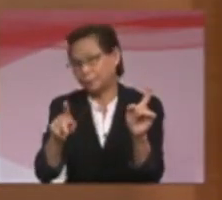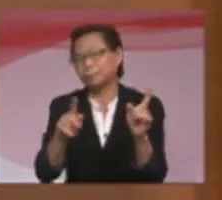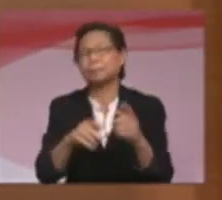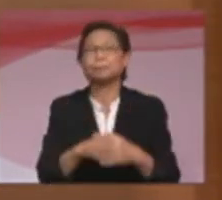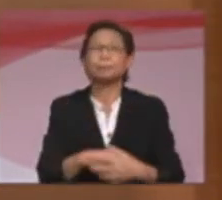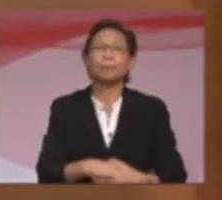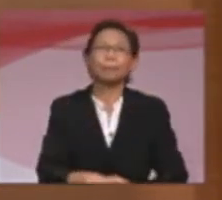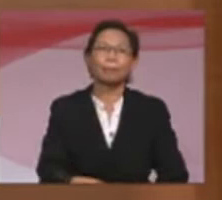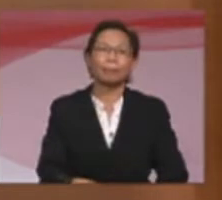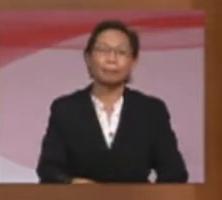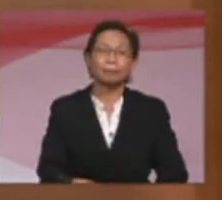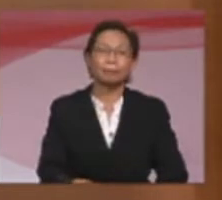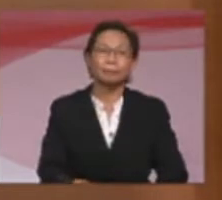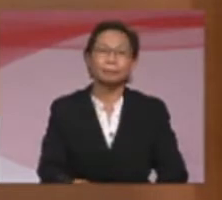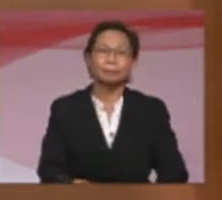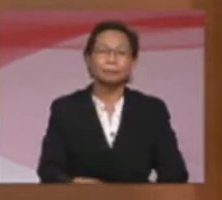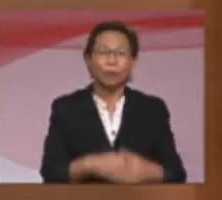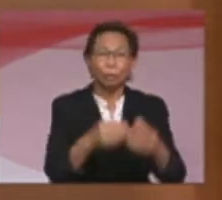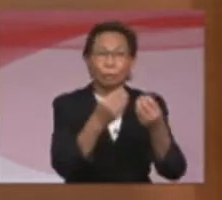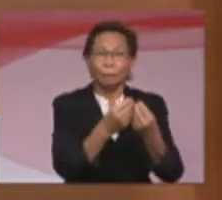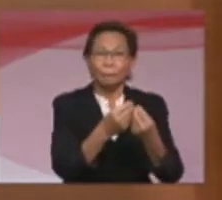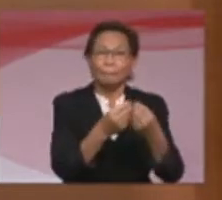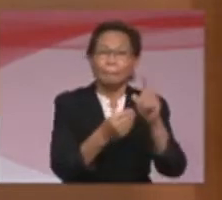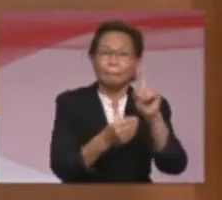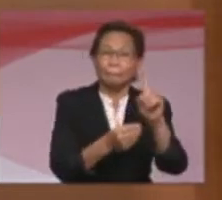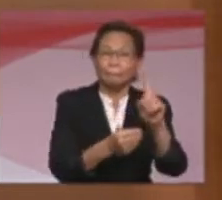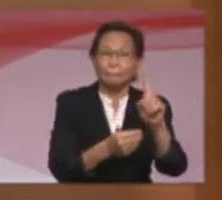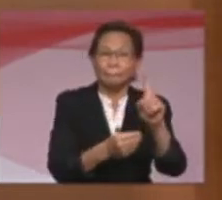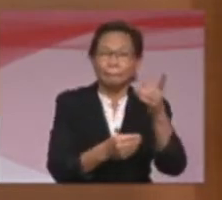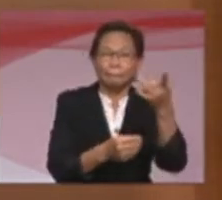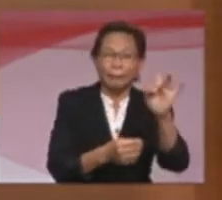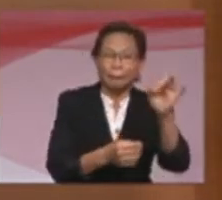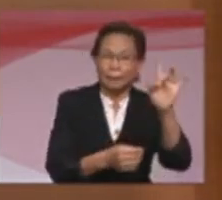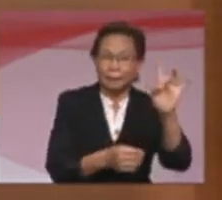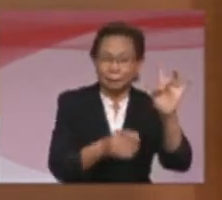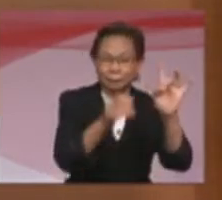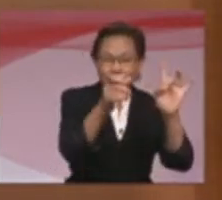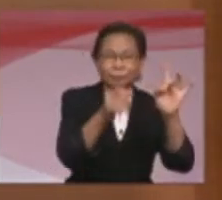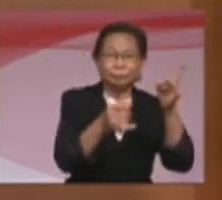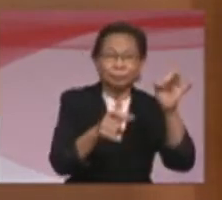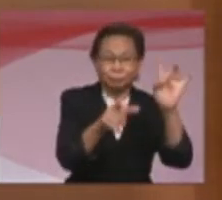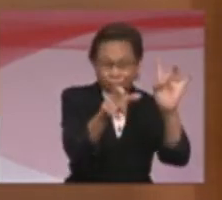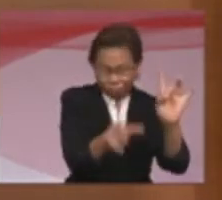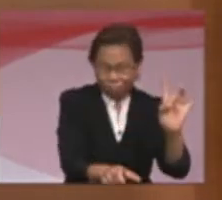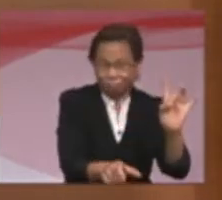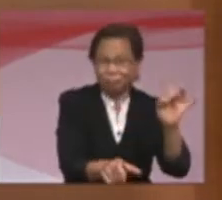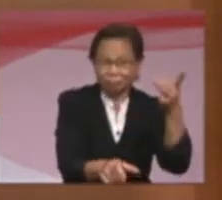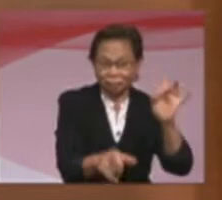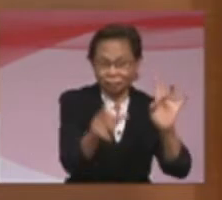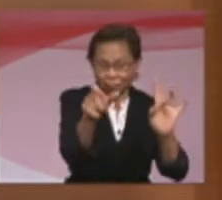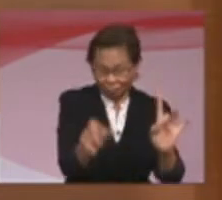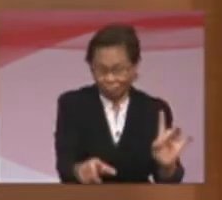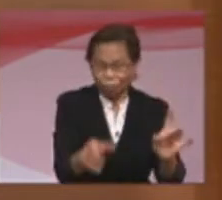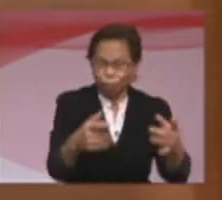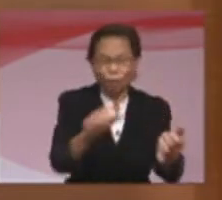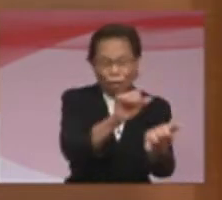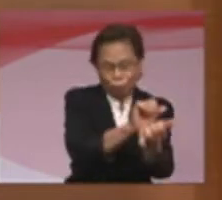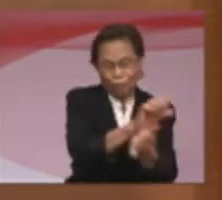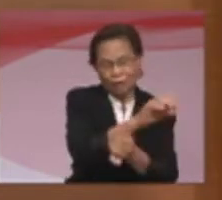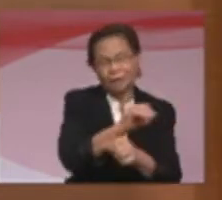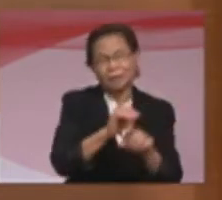PKPP. Daripada jumlah itu, seramai 18 individu telah direman